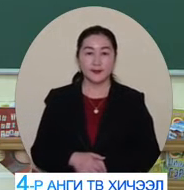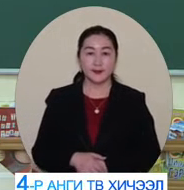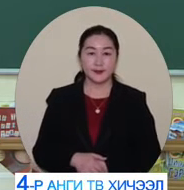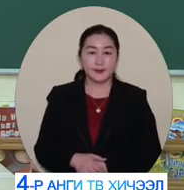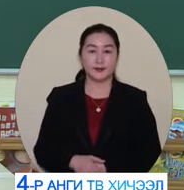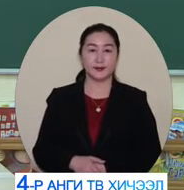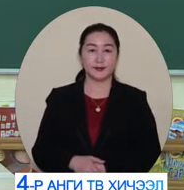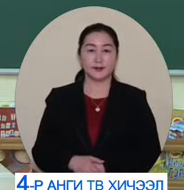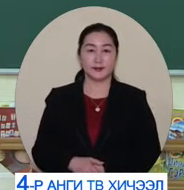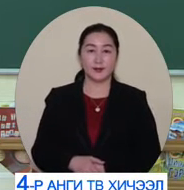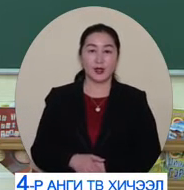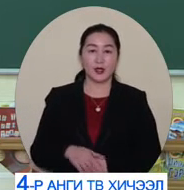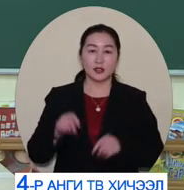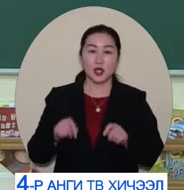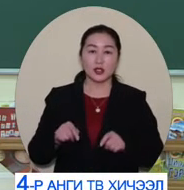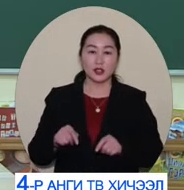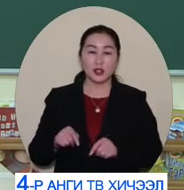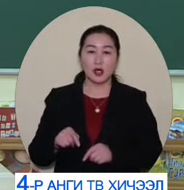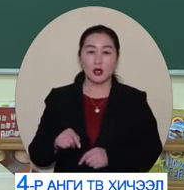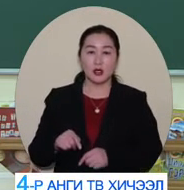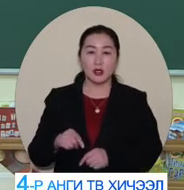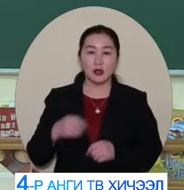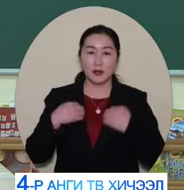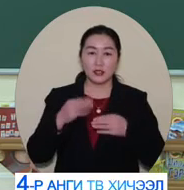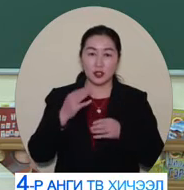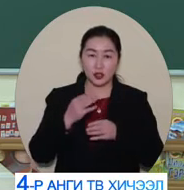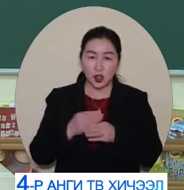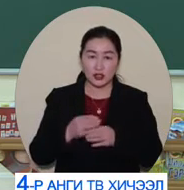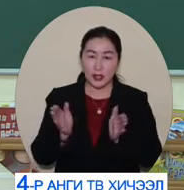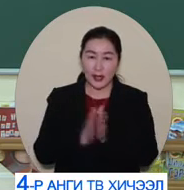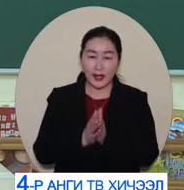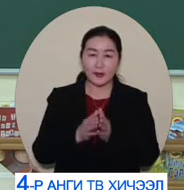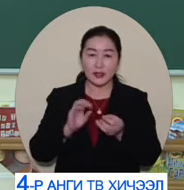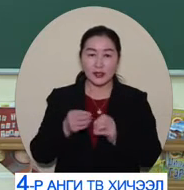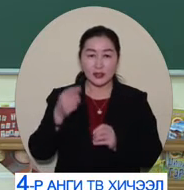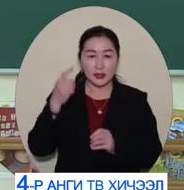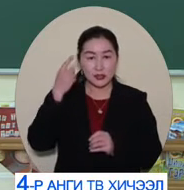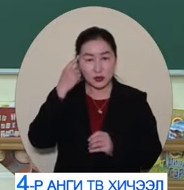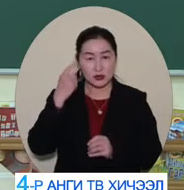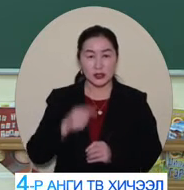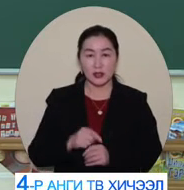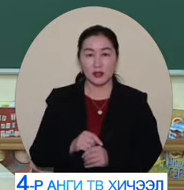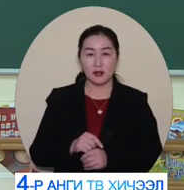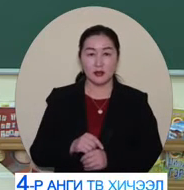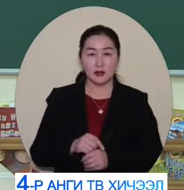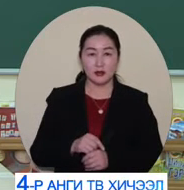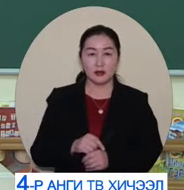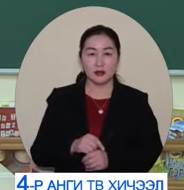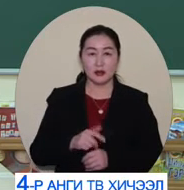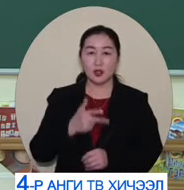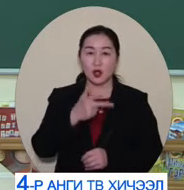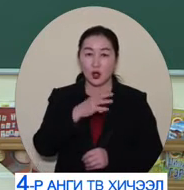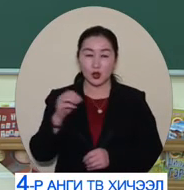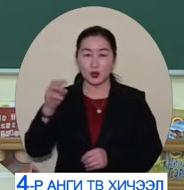бод. Зургийн 1 см-т энэ бодит хэмжээний хичнээн зурагдсан байна. Мэдээж яах вэ? Нэг